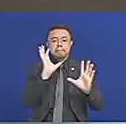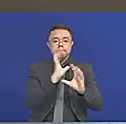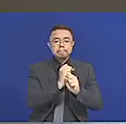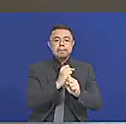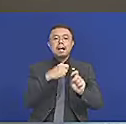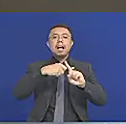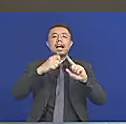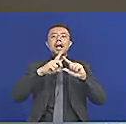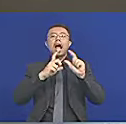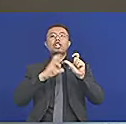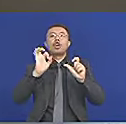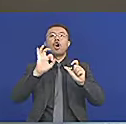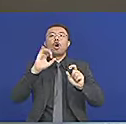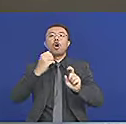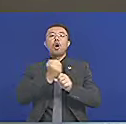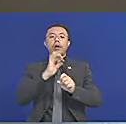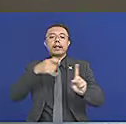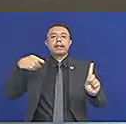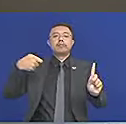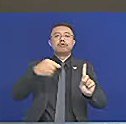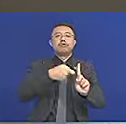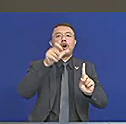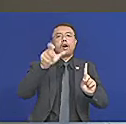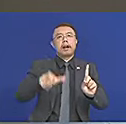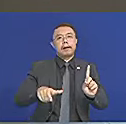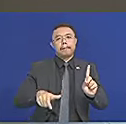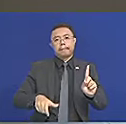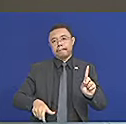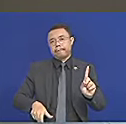Khashoggi dibunuh.